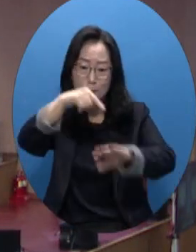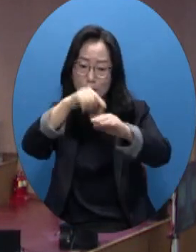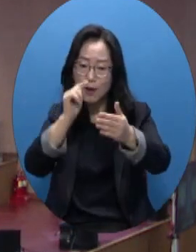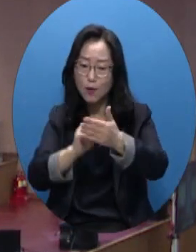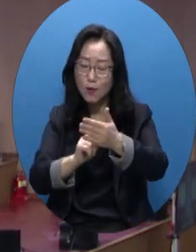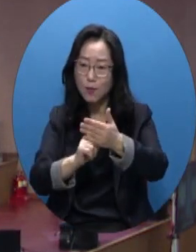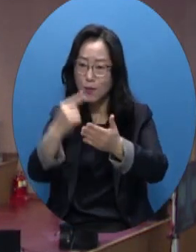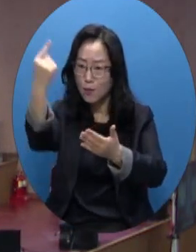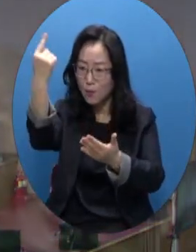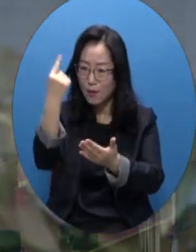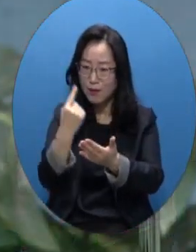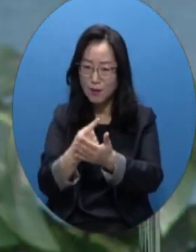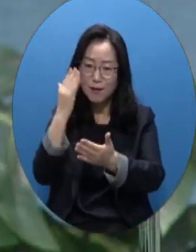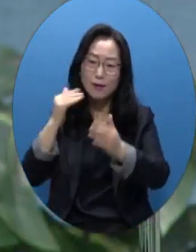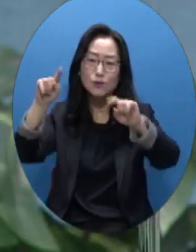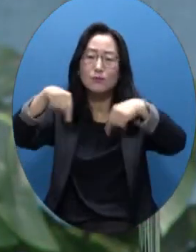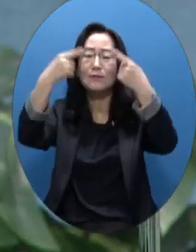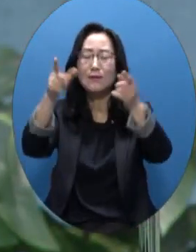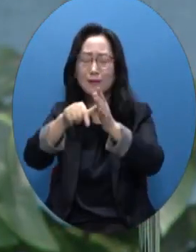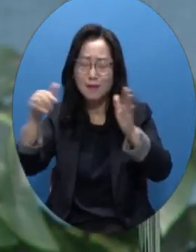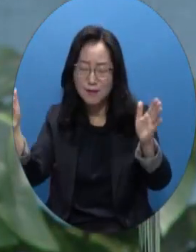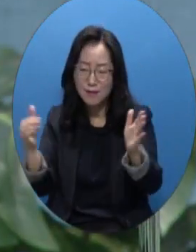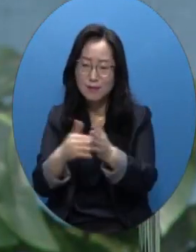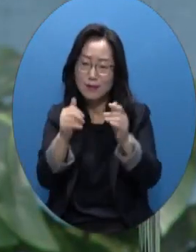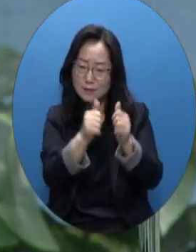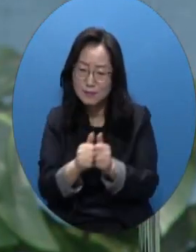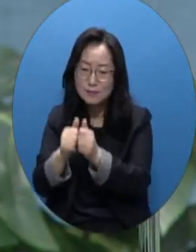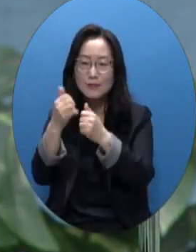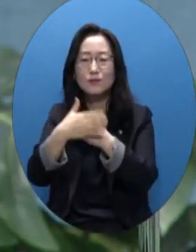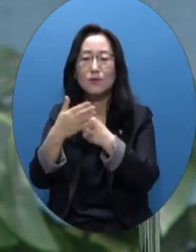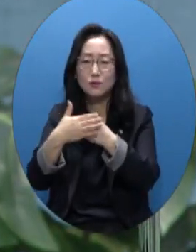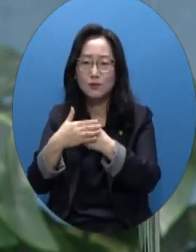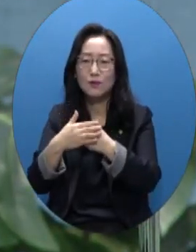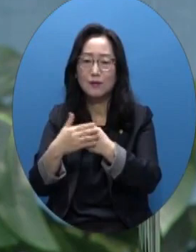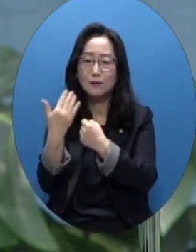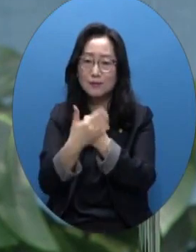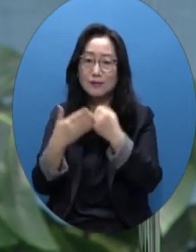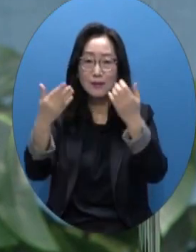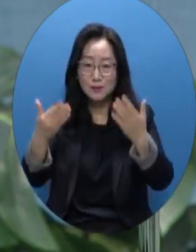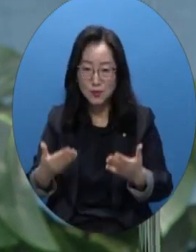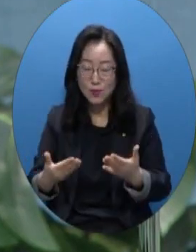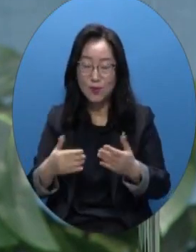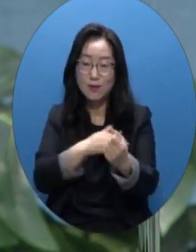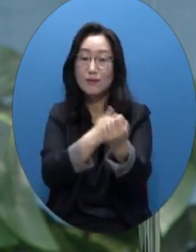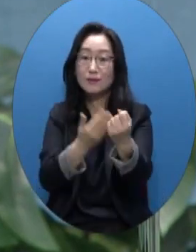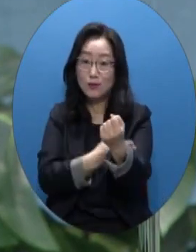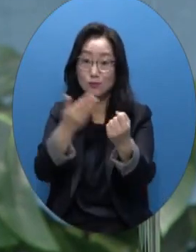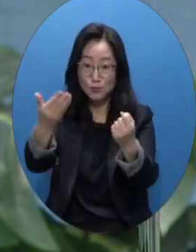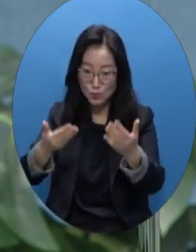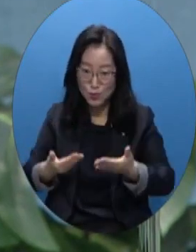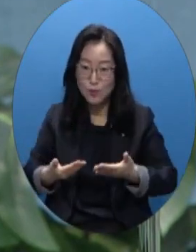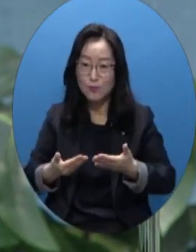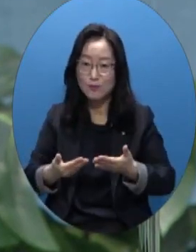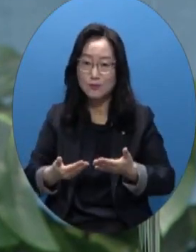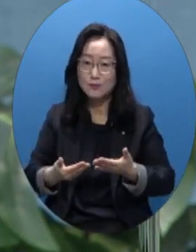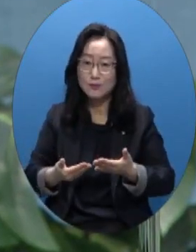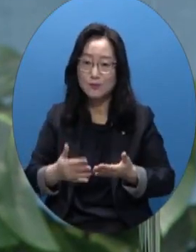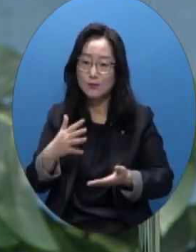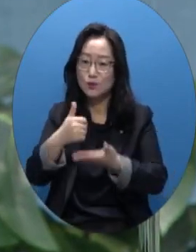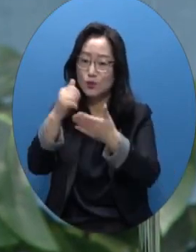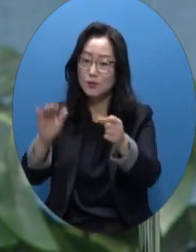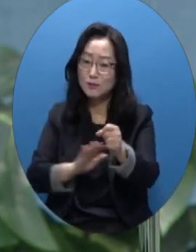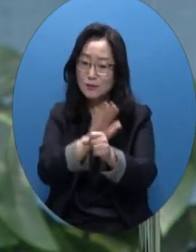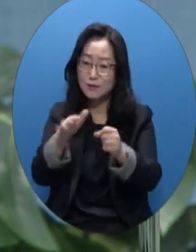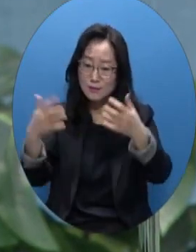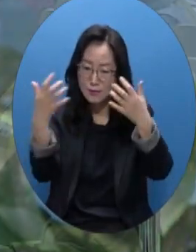촉한 때까지 우리와 함께 하시며 우리를 도와주시고 우리에게 은혜를 주시고 우리의 능력을 주시고 우리의 질문에 사랑을